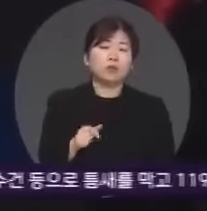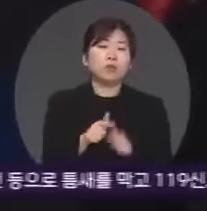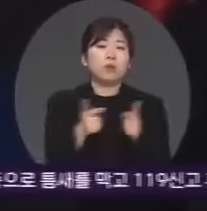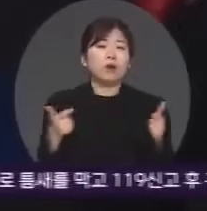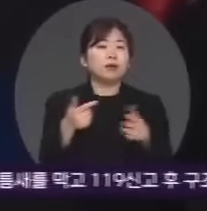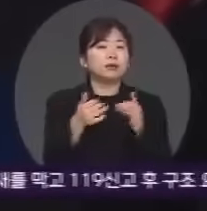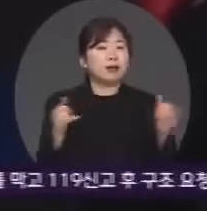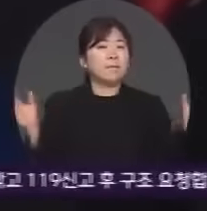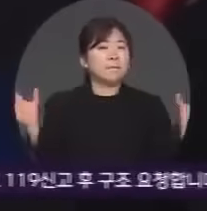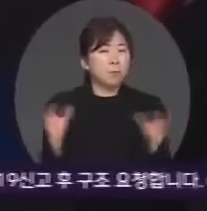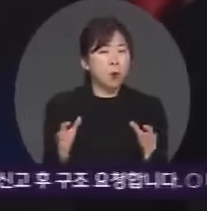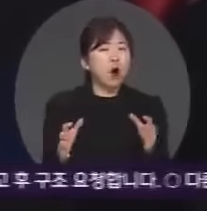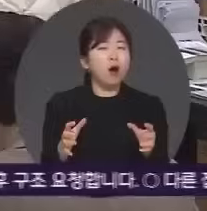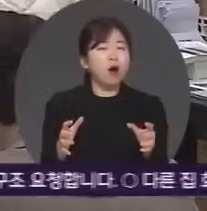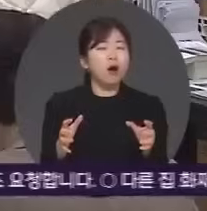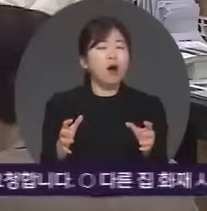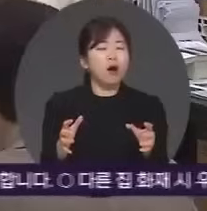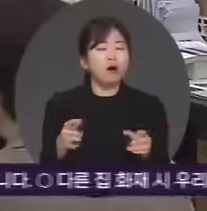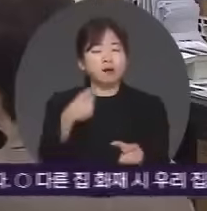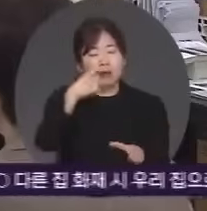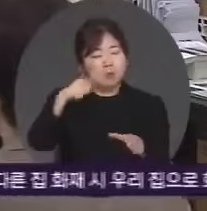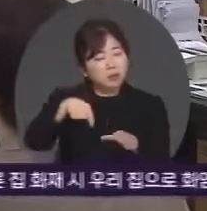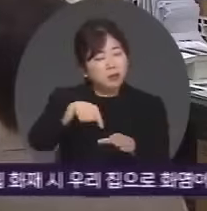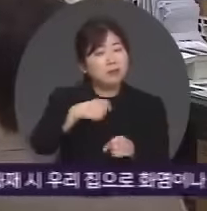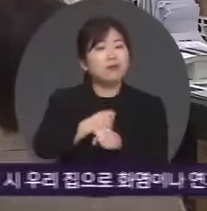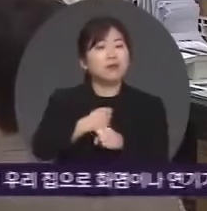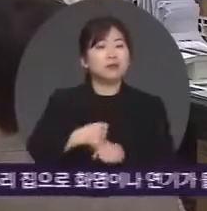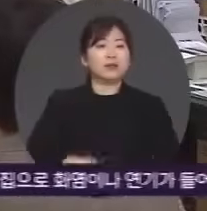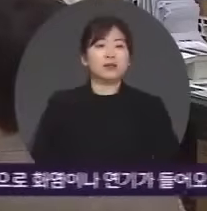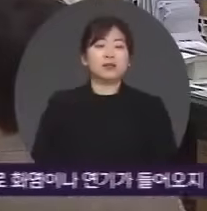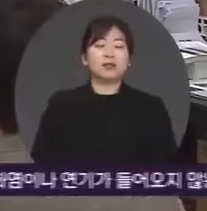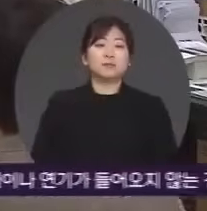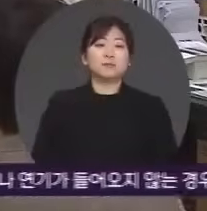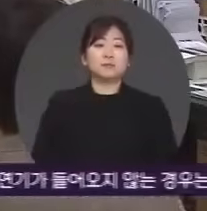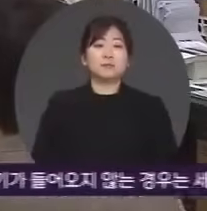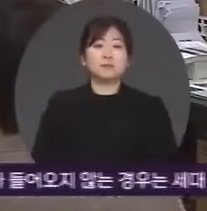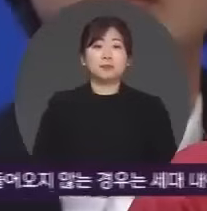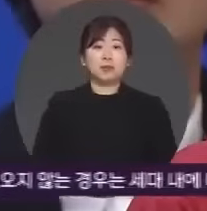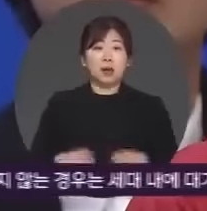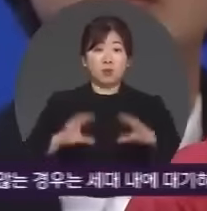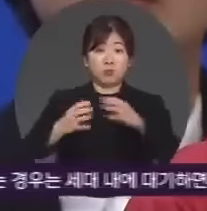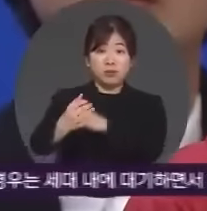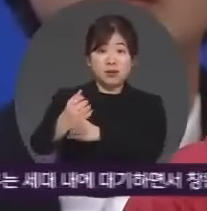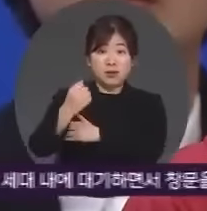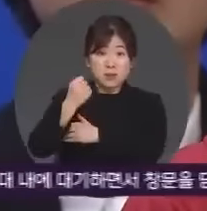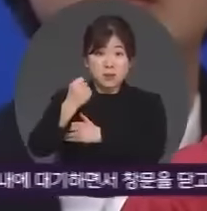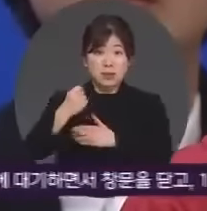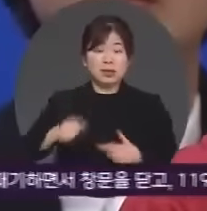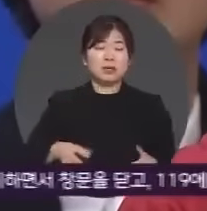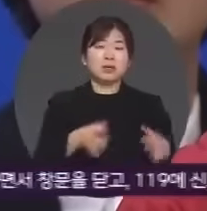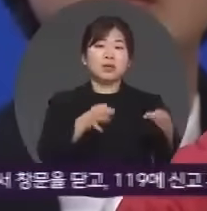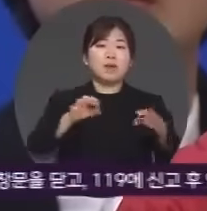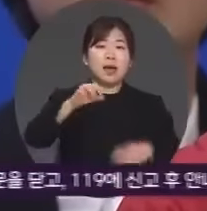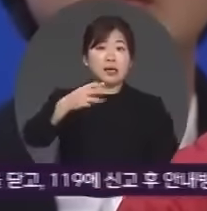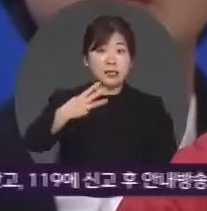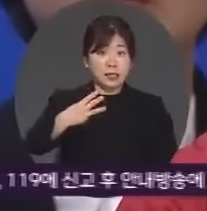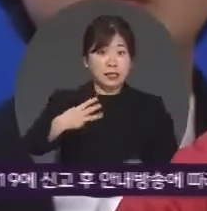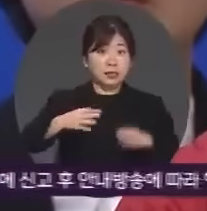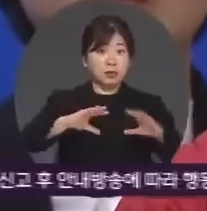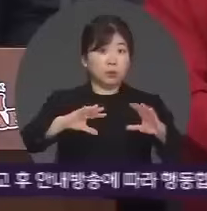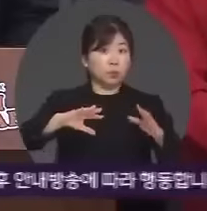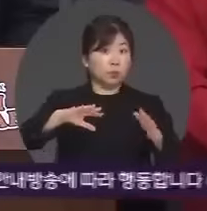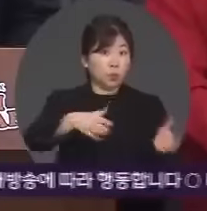티타임이나 간담회를 갖고 이에 앞서 국민의힘 김해일 지역 도의원과 시의원, 출마 예비